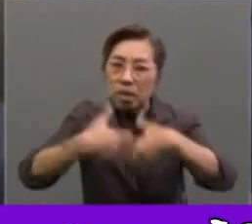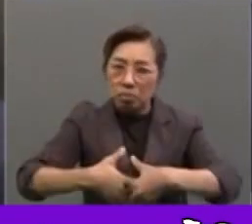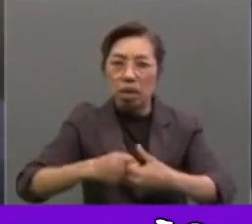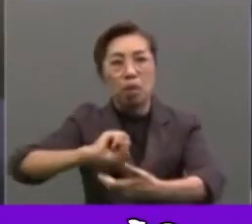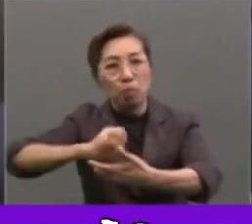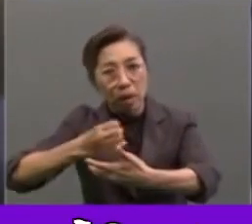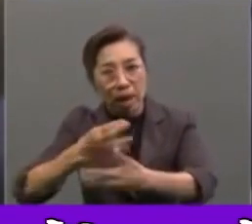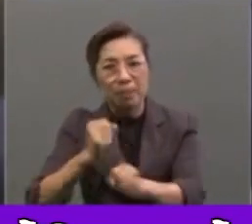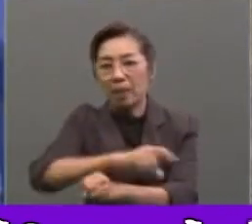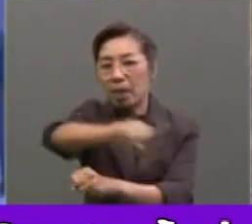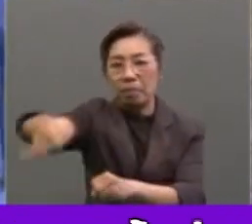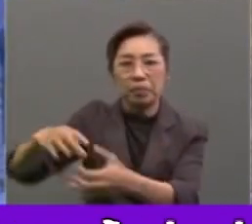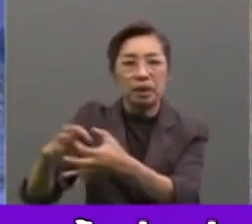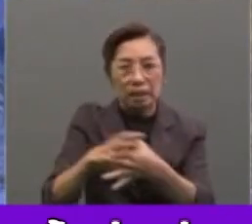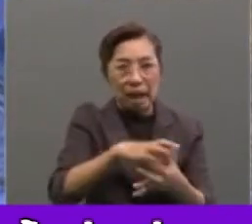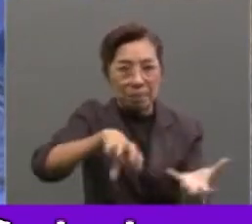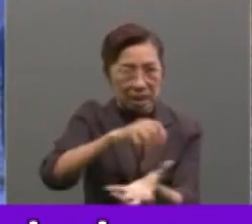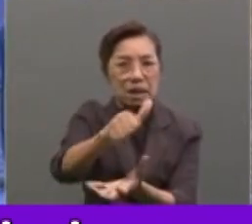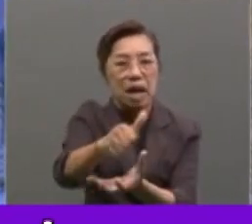มืออาชีพและมีสภาพแวดล้อมที่เป็นมิตรต่อการลงทุน